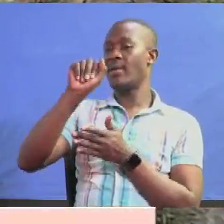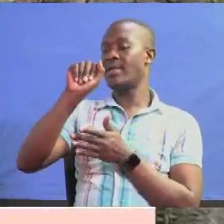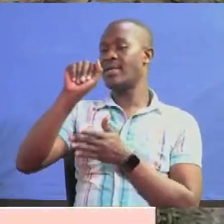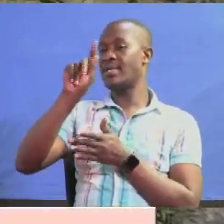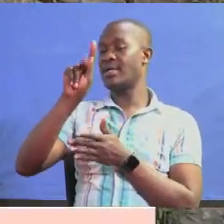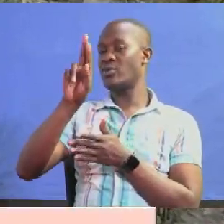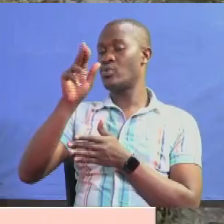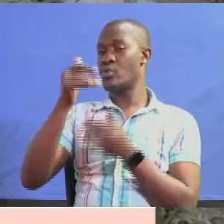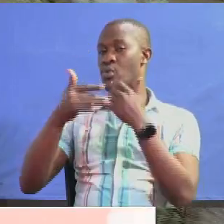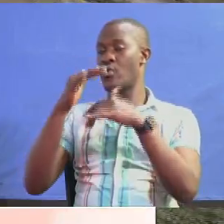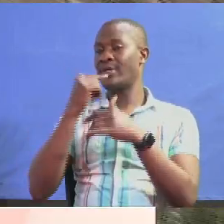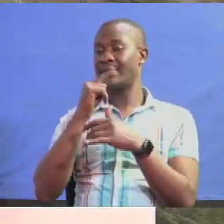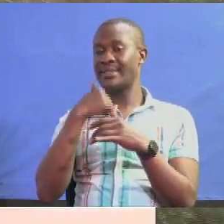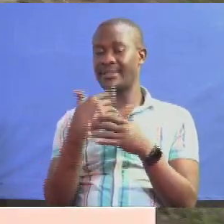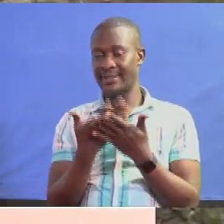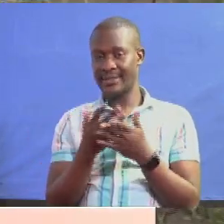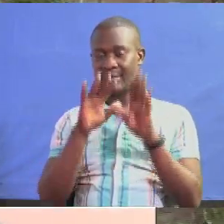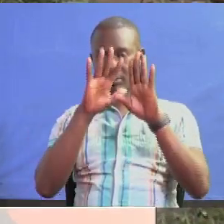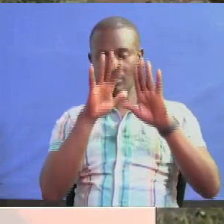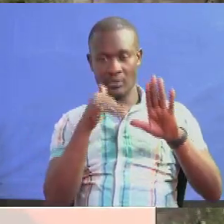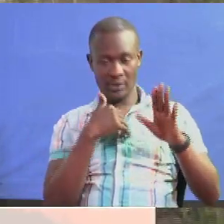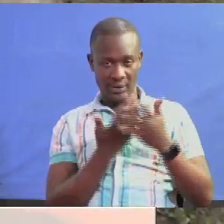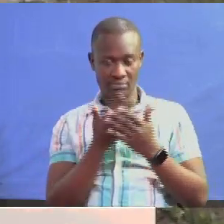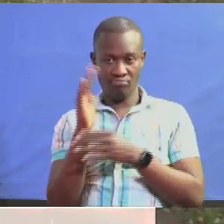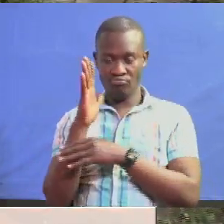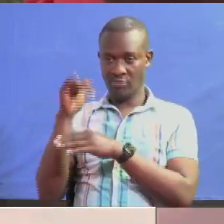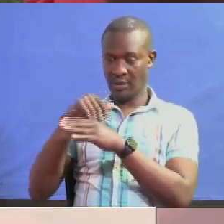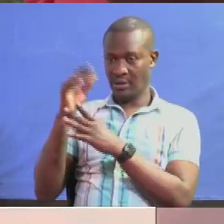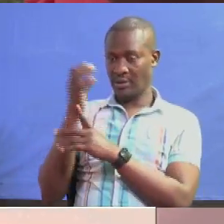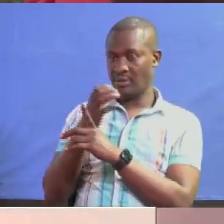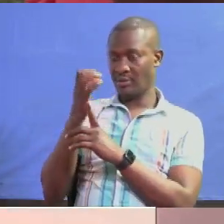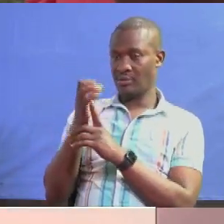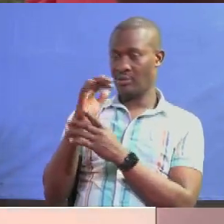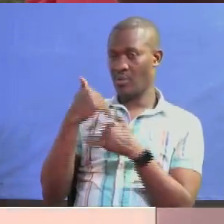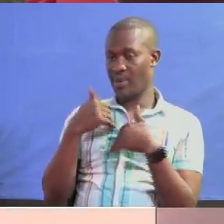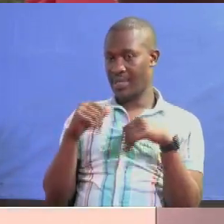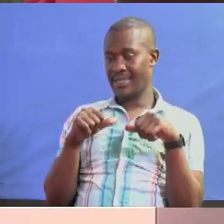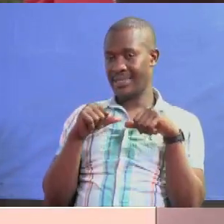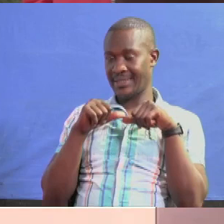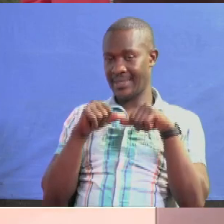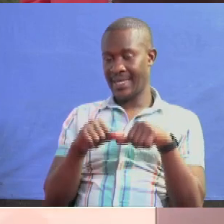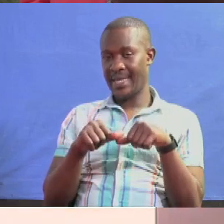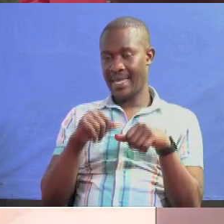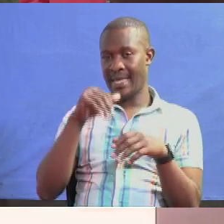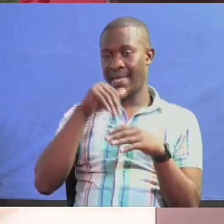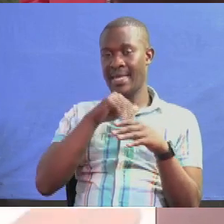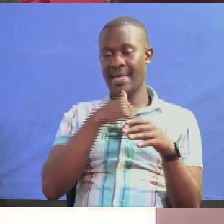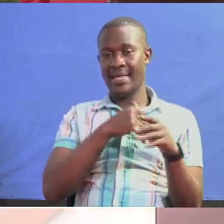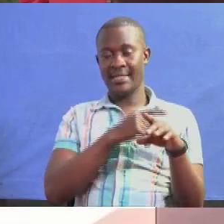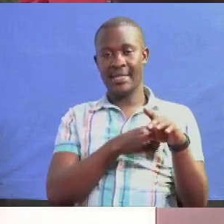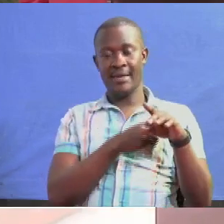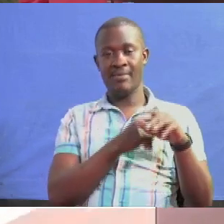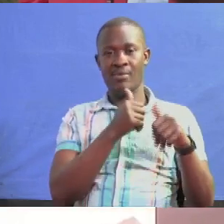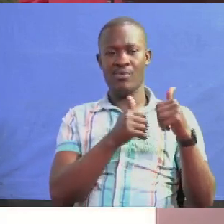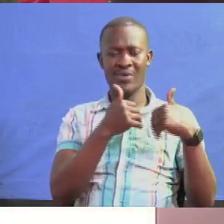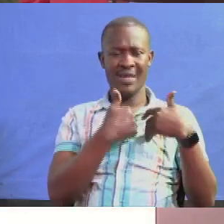cha Kenyatta alisisitiza umuhimu wa miti katika mazingira. Tunaishi katika wakati ambao